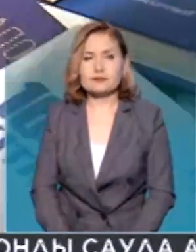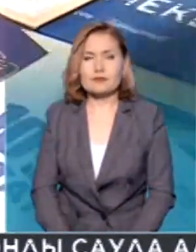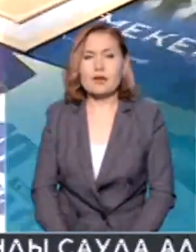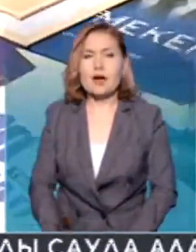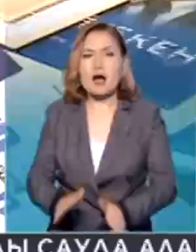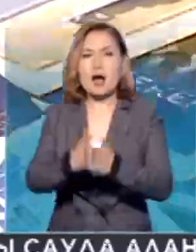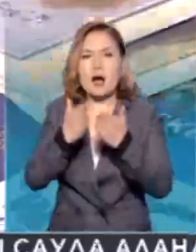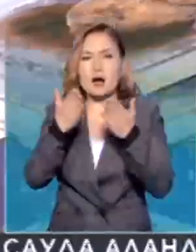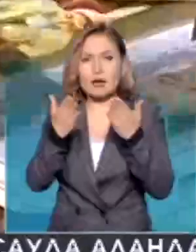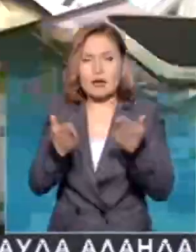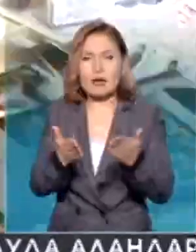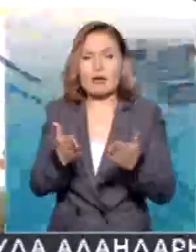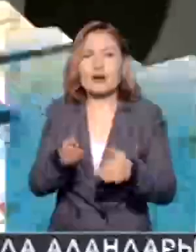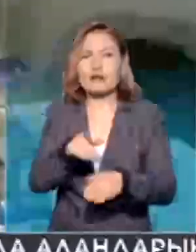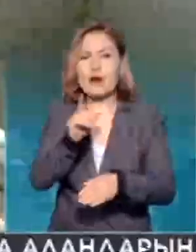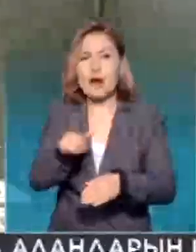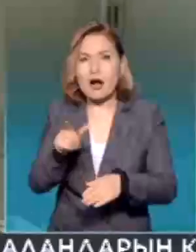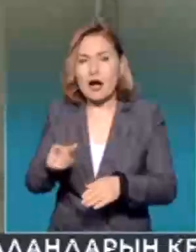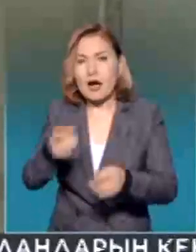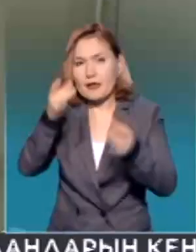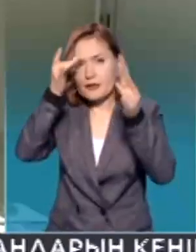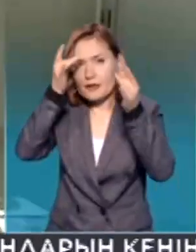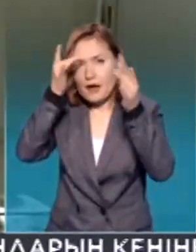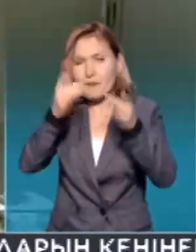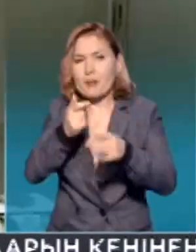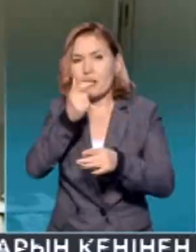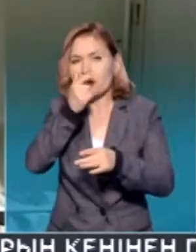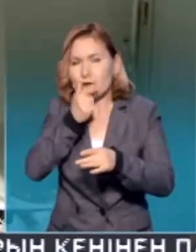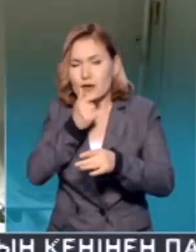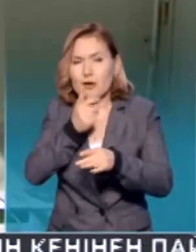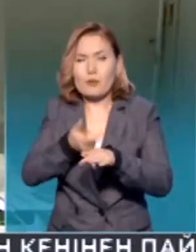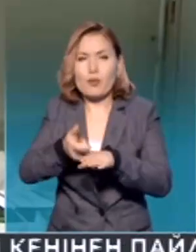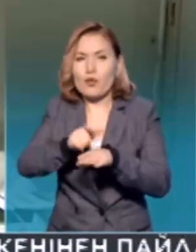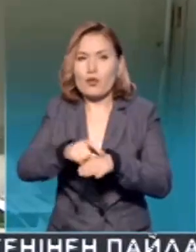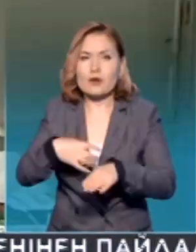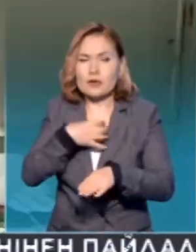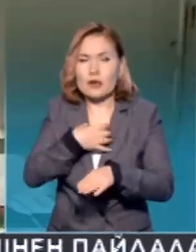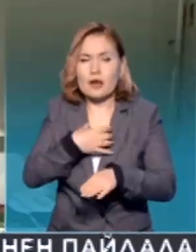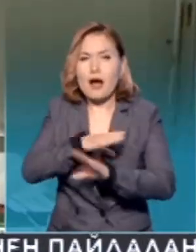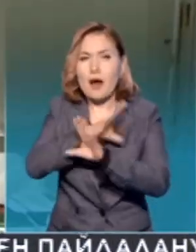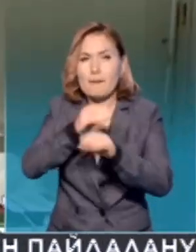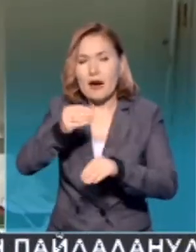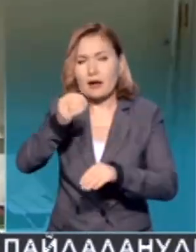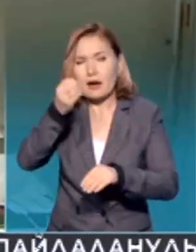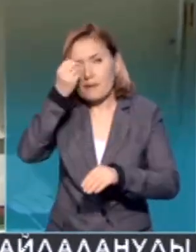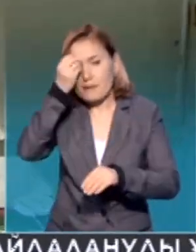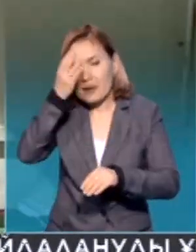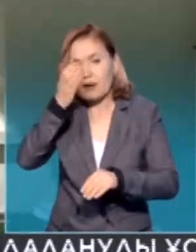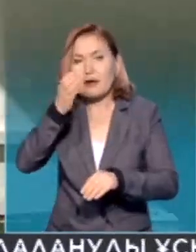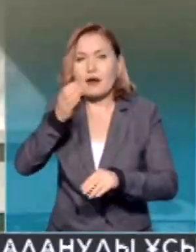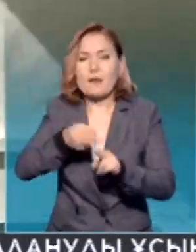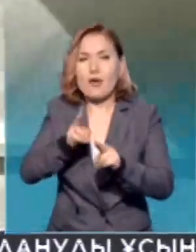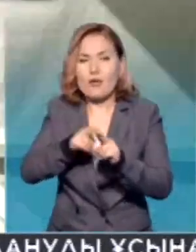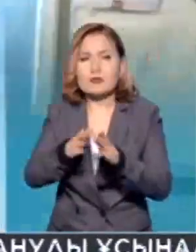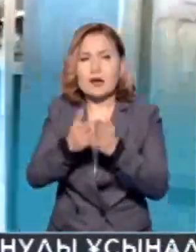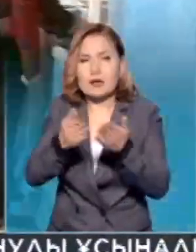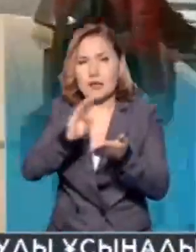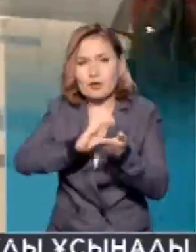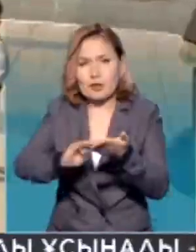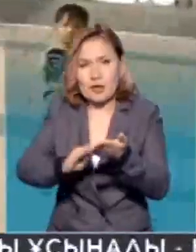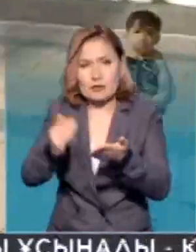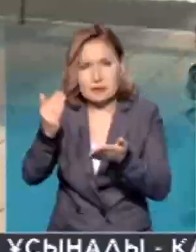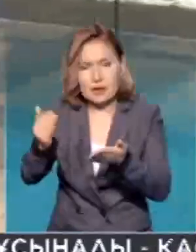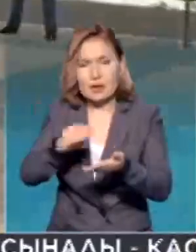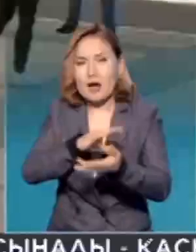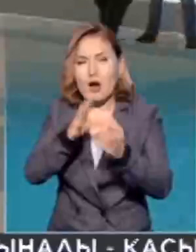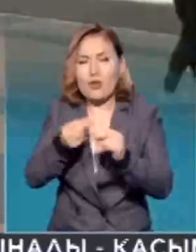Кітап адамзат мәдениетіндегі ең ұлы туындылардың бірі. Бар ғылым мен білім осы парақтарда жасырылған. Сондықтан да